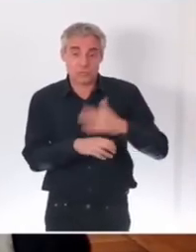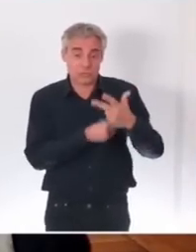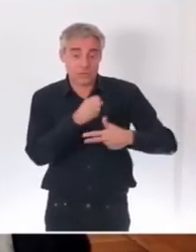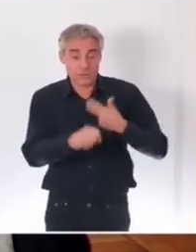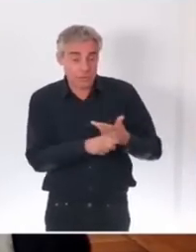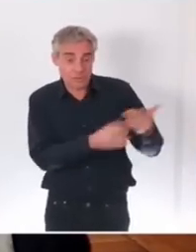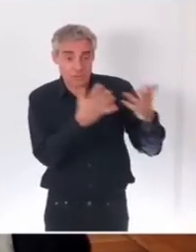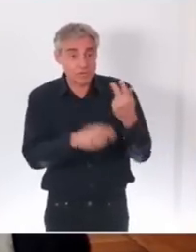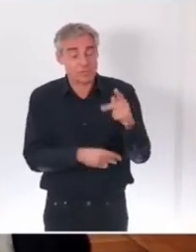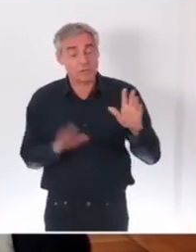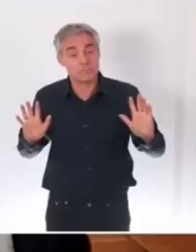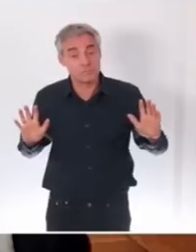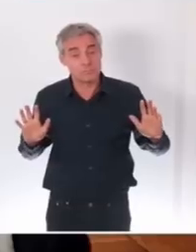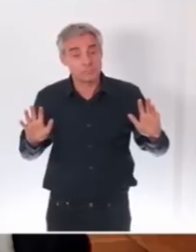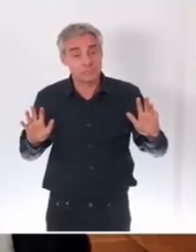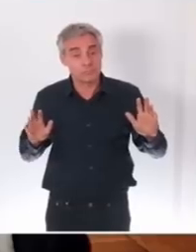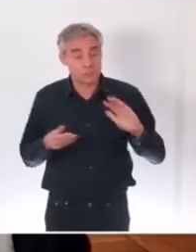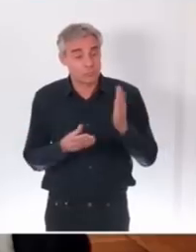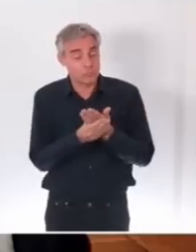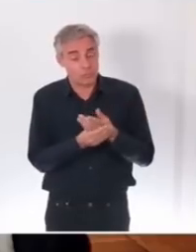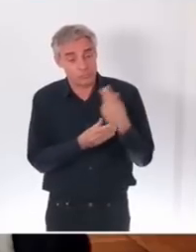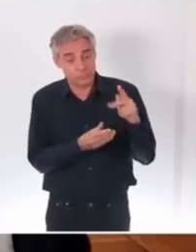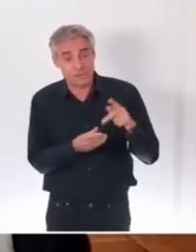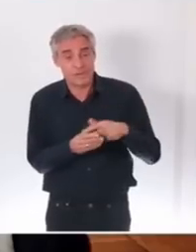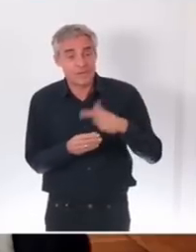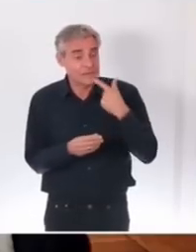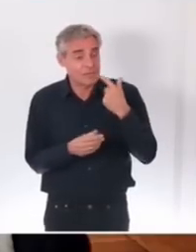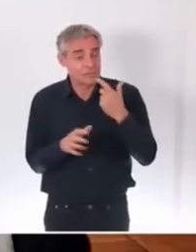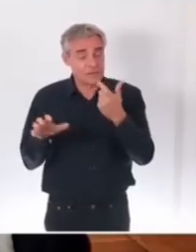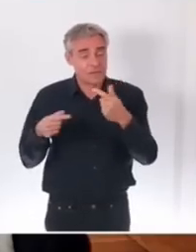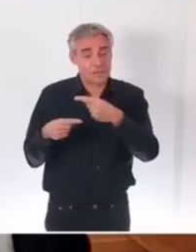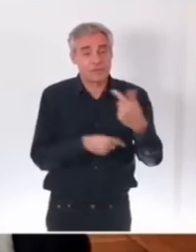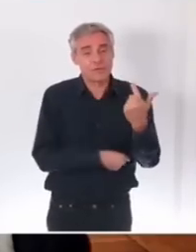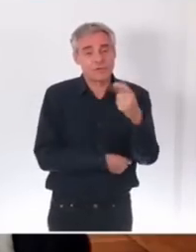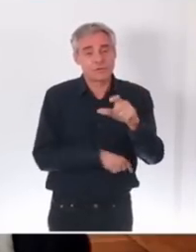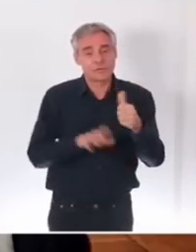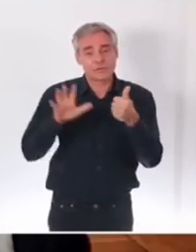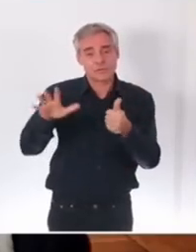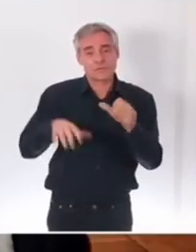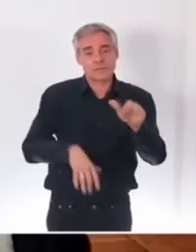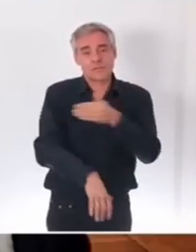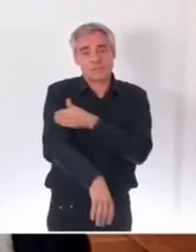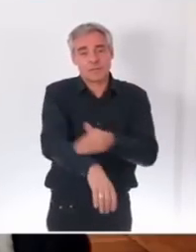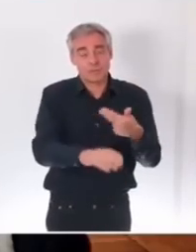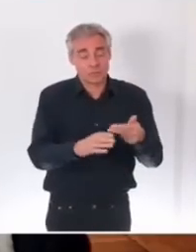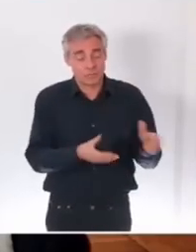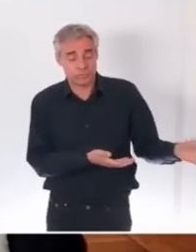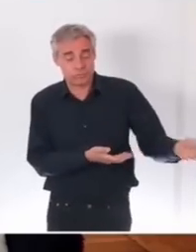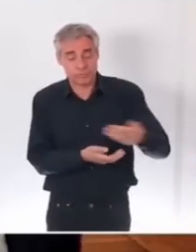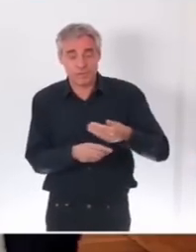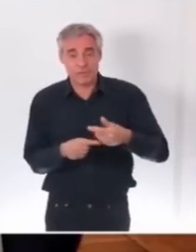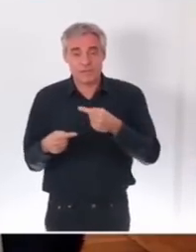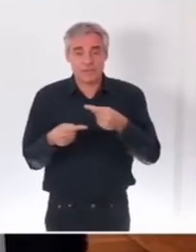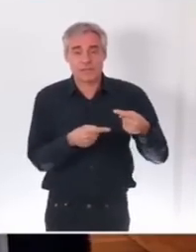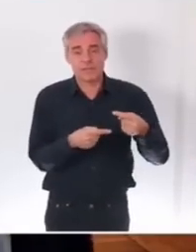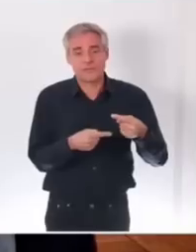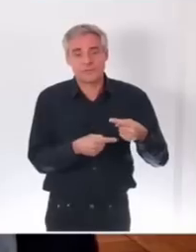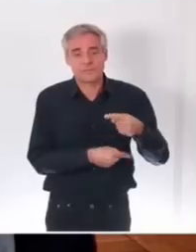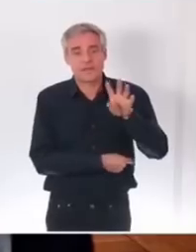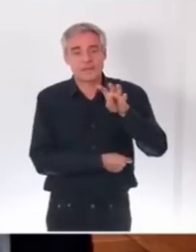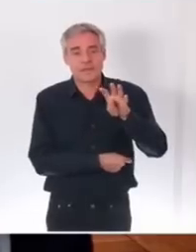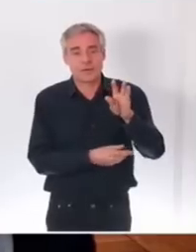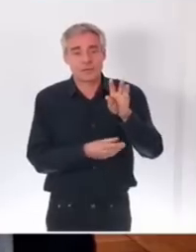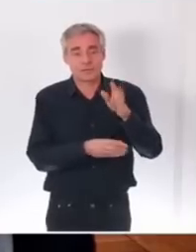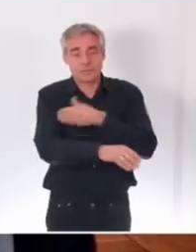vos chiffres, hein. C'est vos documents. Hein. Ça fait 265 millions d'euros. Ça fait déjà 40 millions d'euros